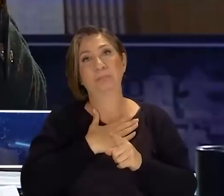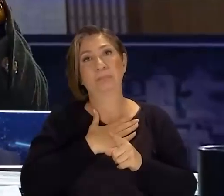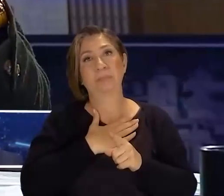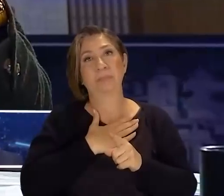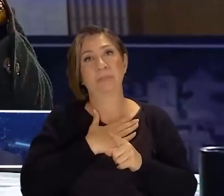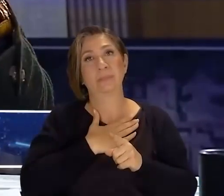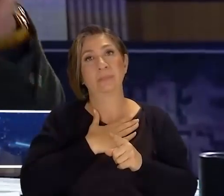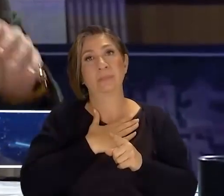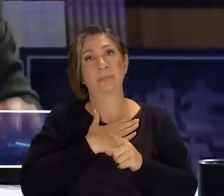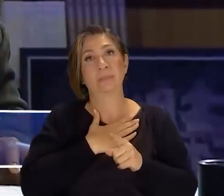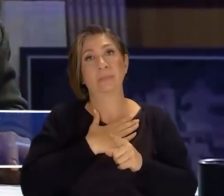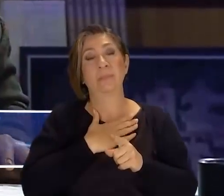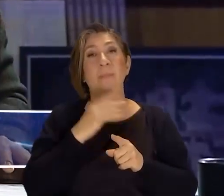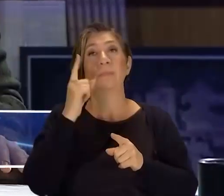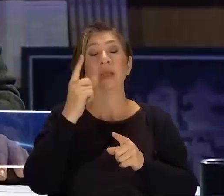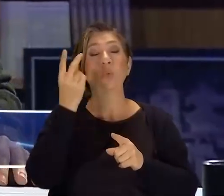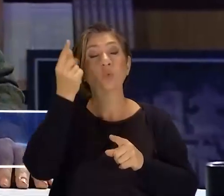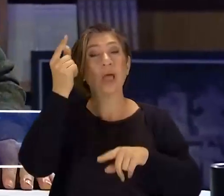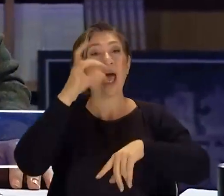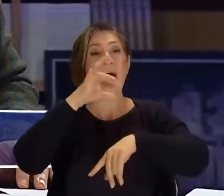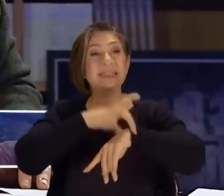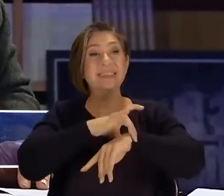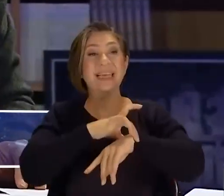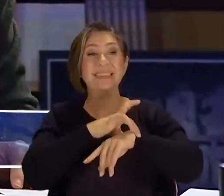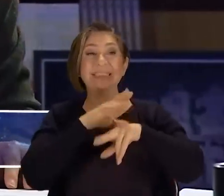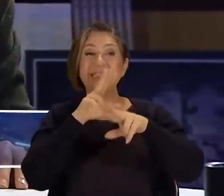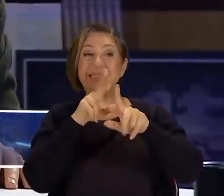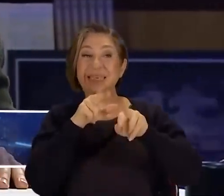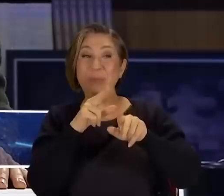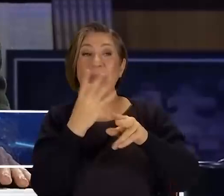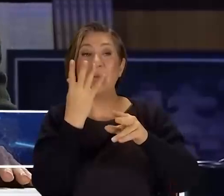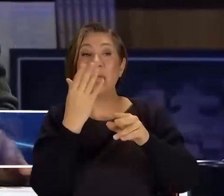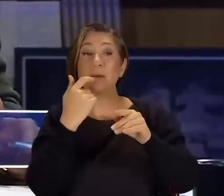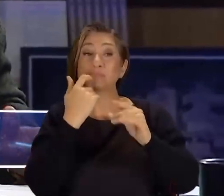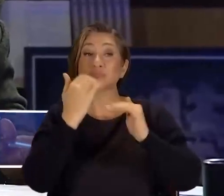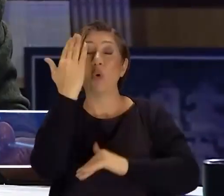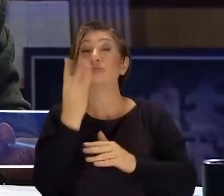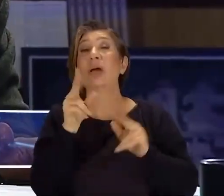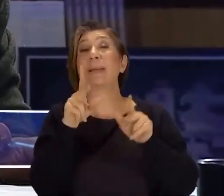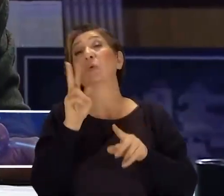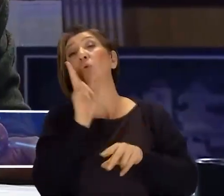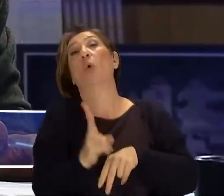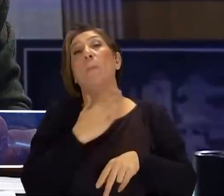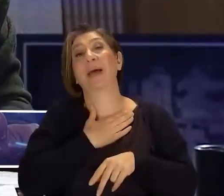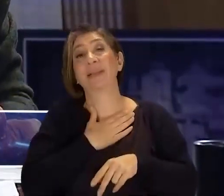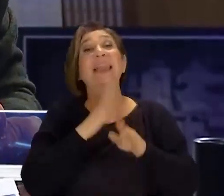sıfat olarak söylüyorum biraz Simon Nestle yetiştiriyoruz bana sorarsanız Çünkü